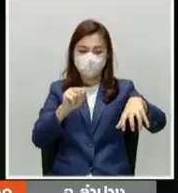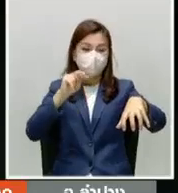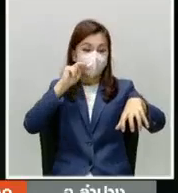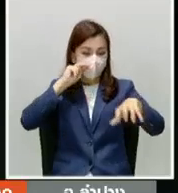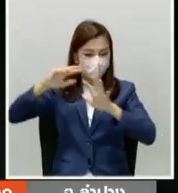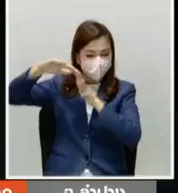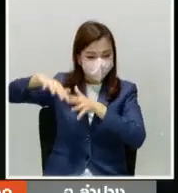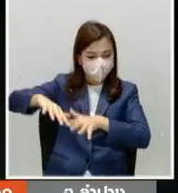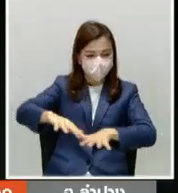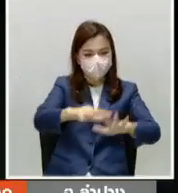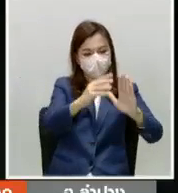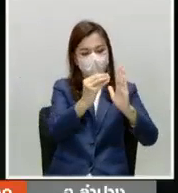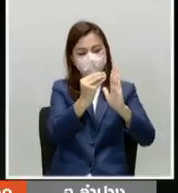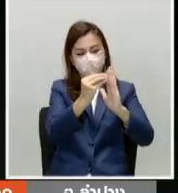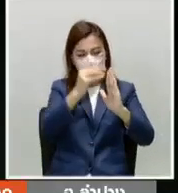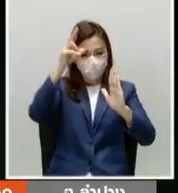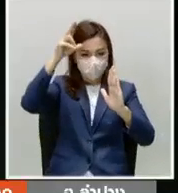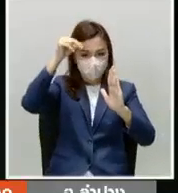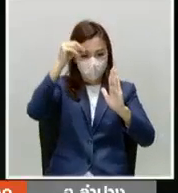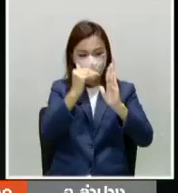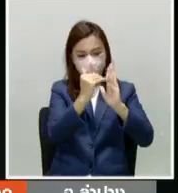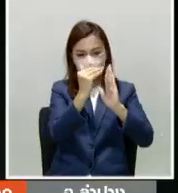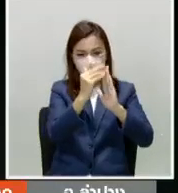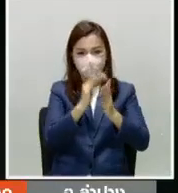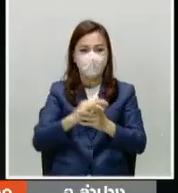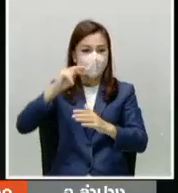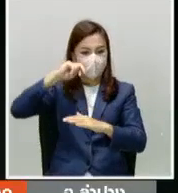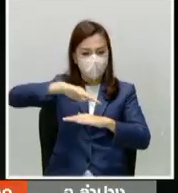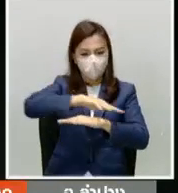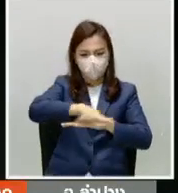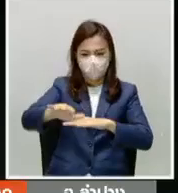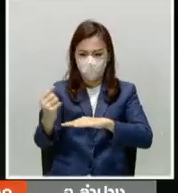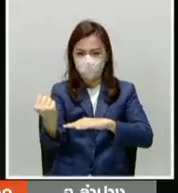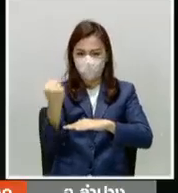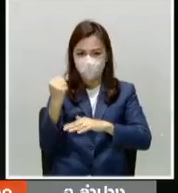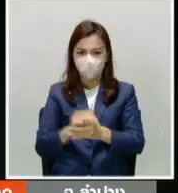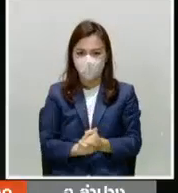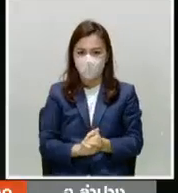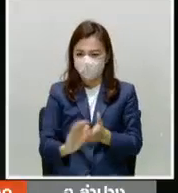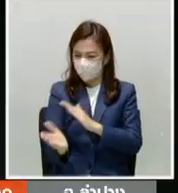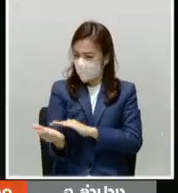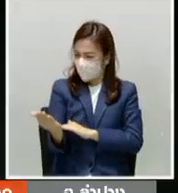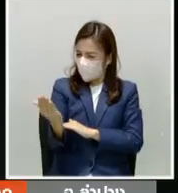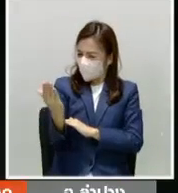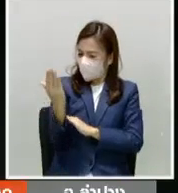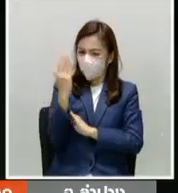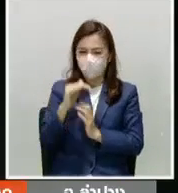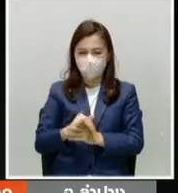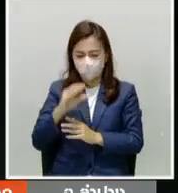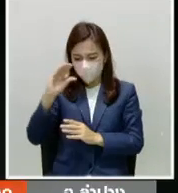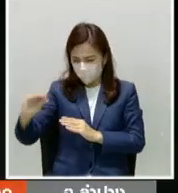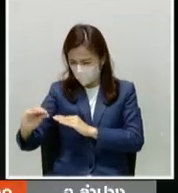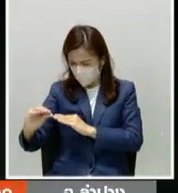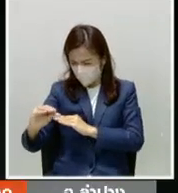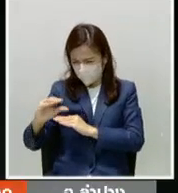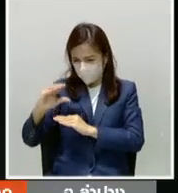อนบนสุดของจังหวัดลำปางกระแสน้ำไหลเชี่ยวแรงมากนะคะแล้วหลากมาตั้งแต่ช่วงเช้ามืดชาวบ้านบางส่